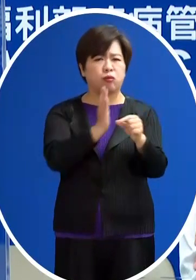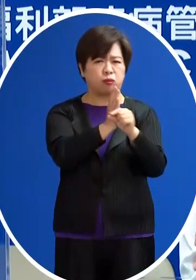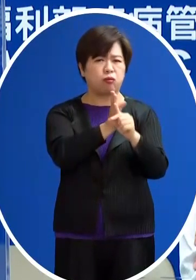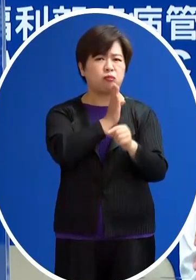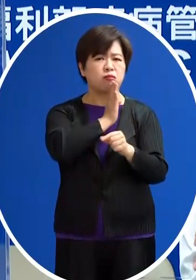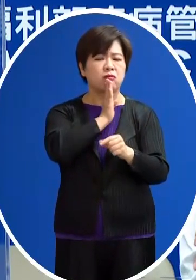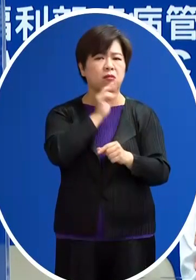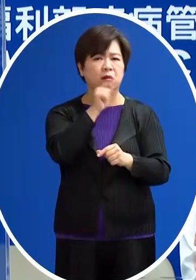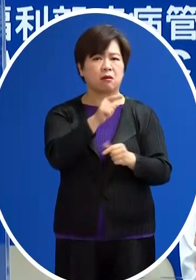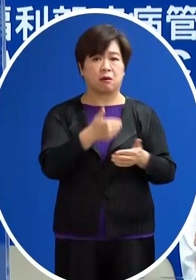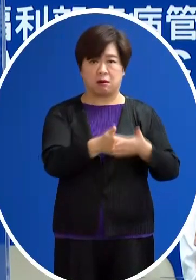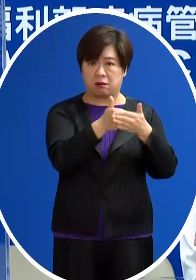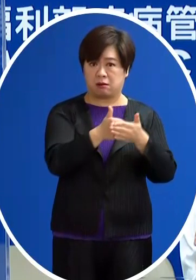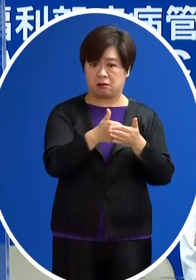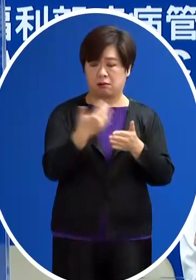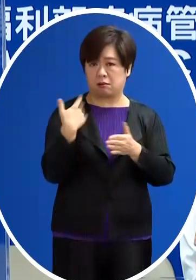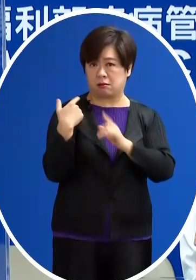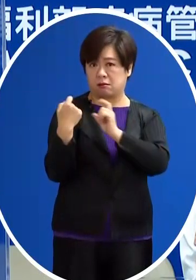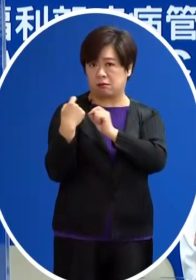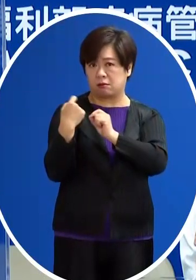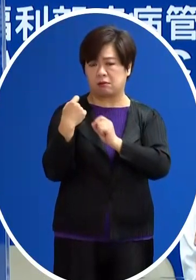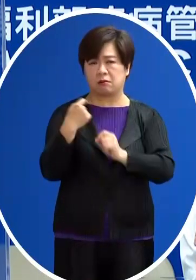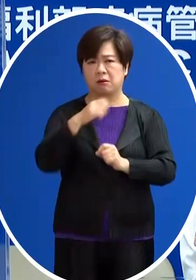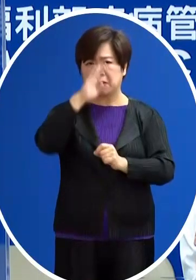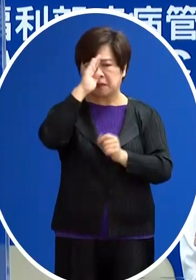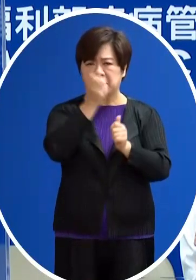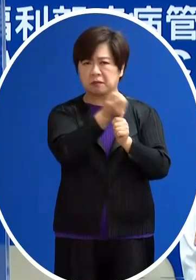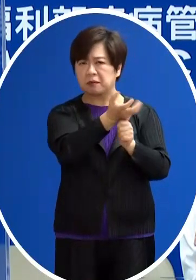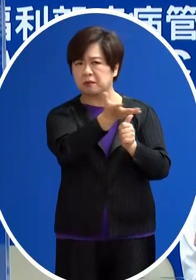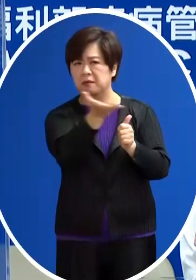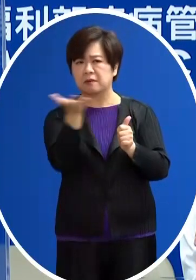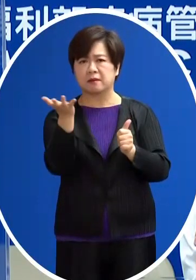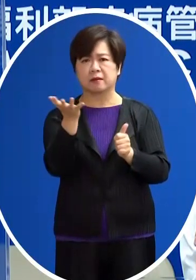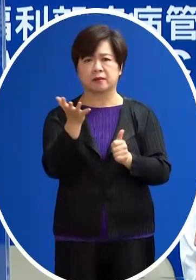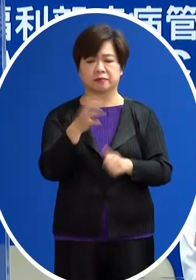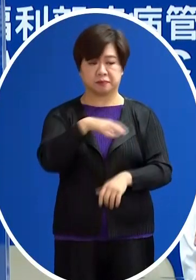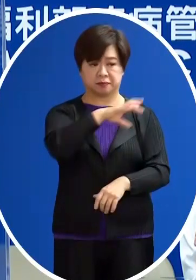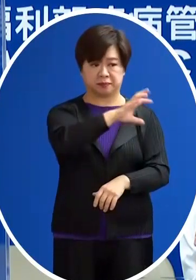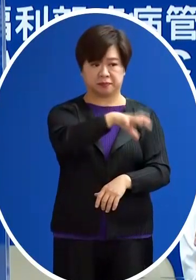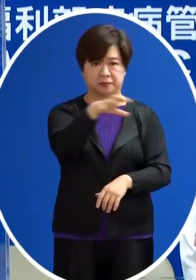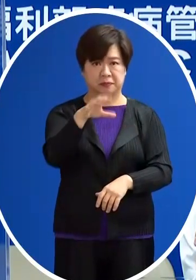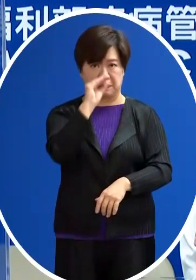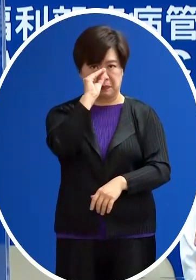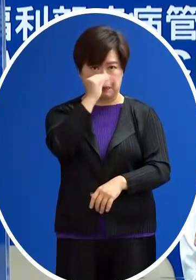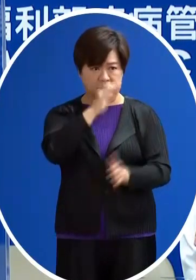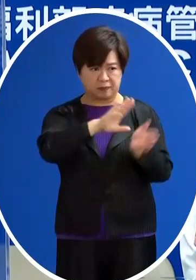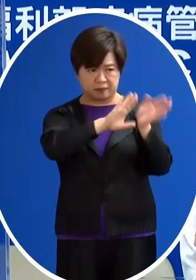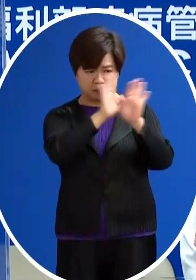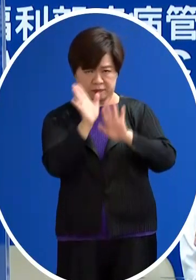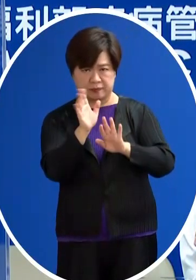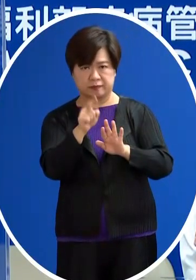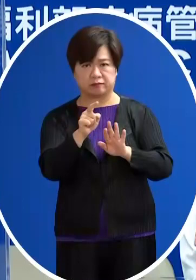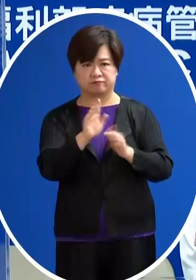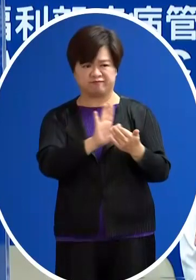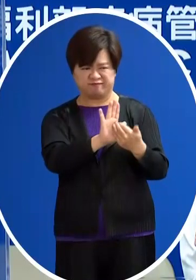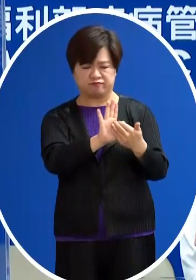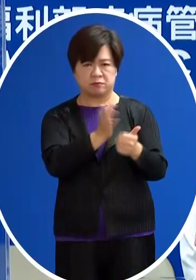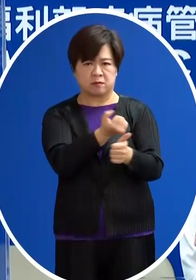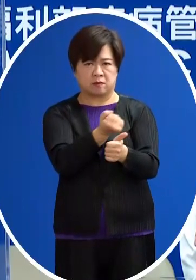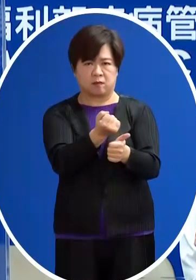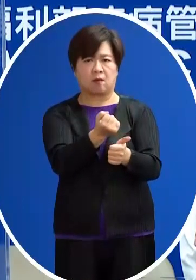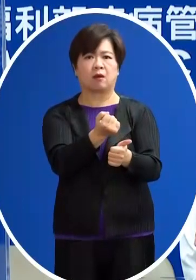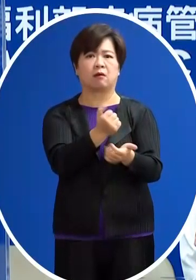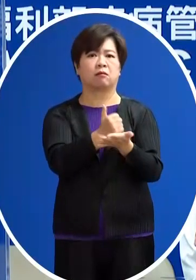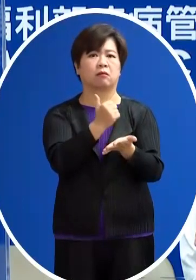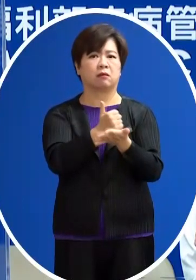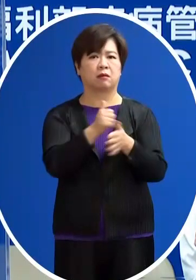是说中国在前一段时间的疫情。在他们一些特殊的方法之下，也得到控制。可是